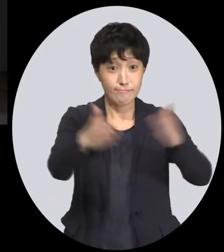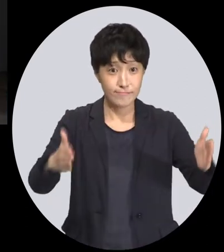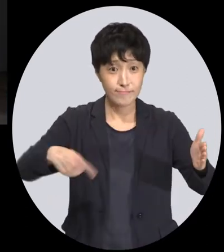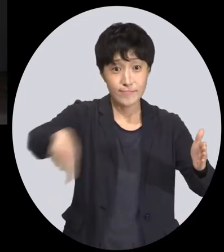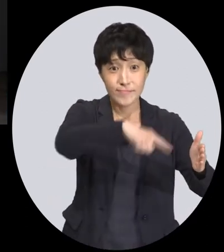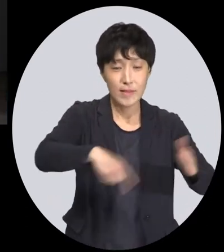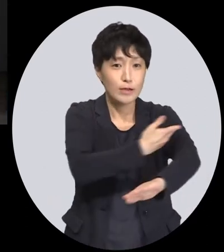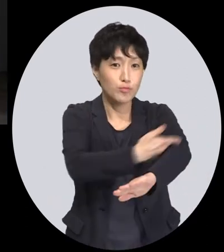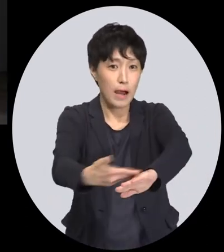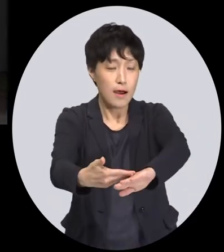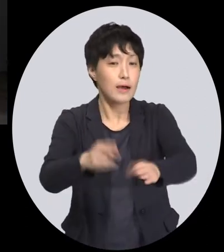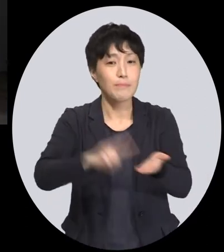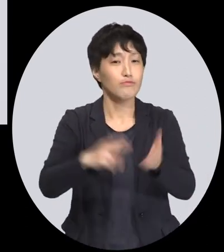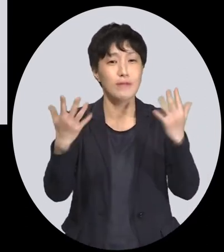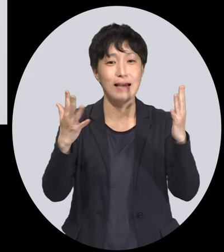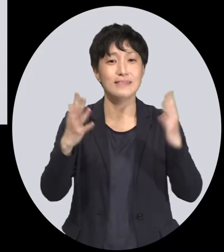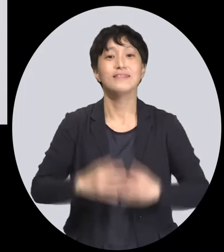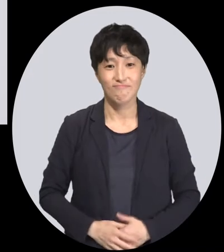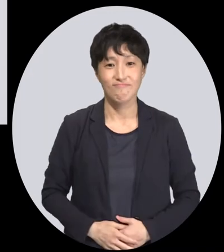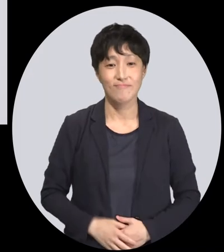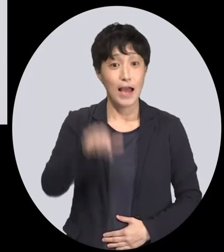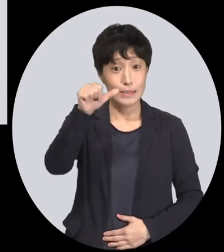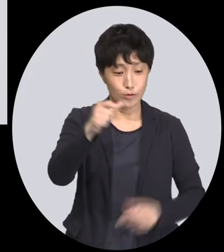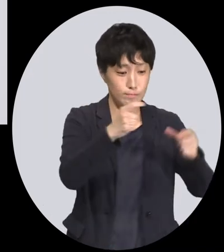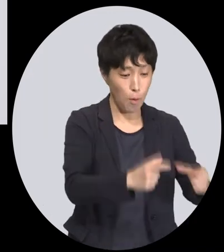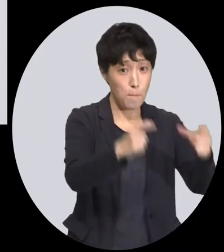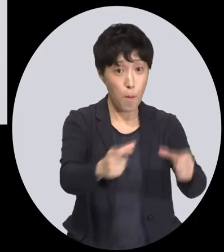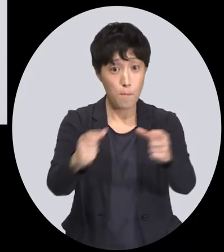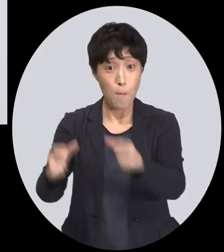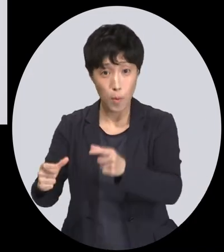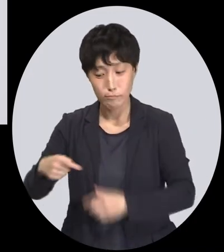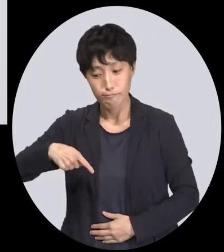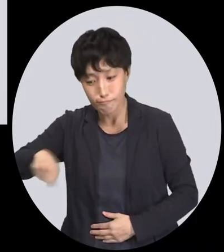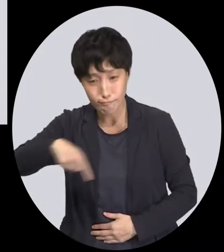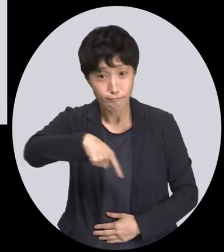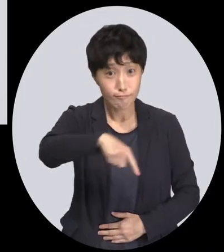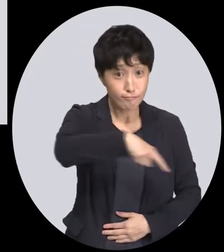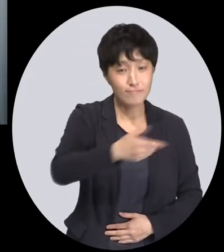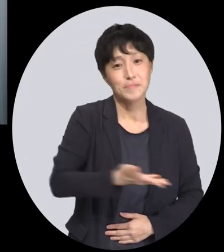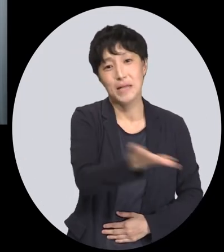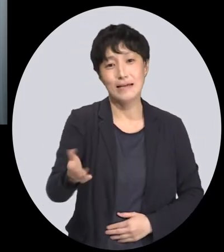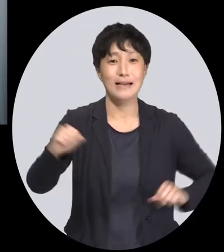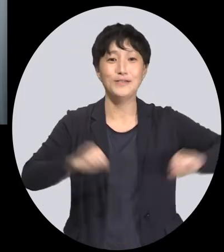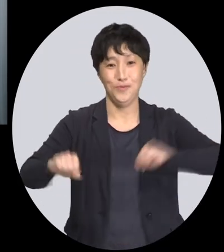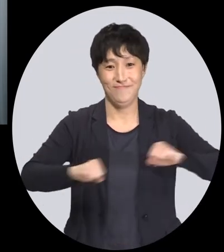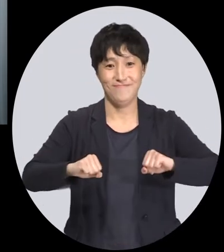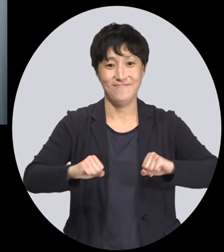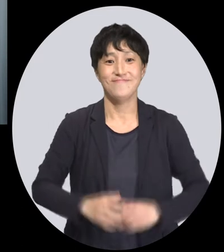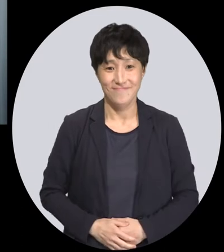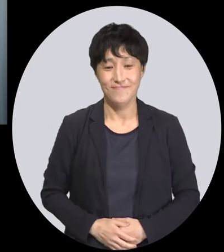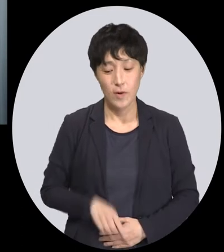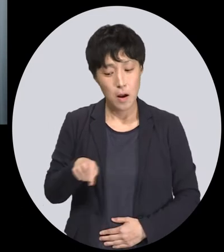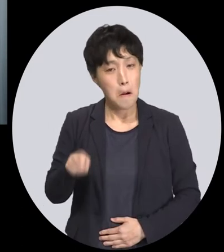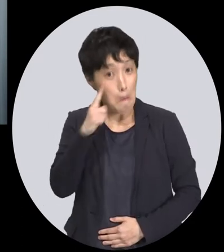の門から入っていただきますえっいろいろな門から入ってそしてその後は自由にここをですね彷徨って